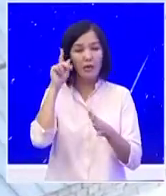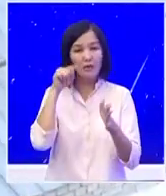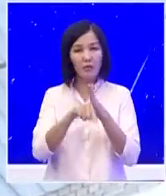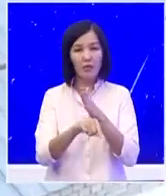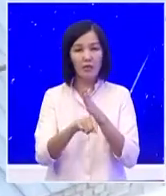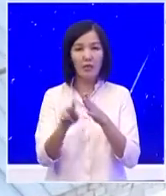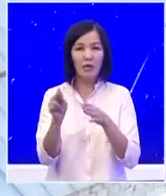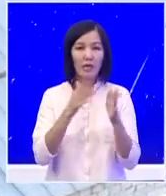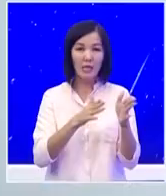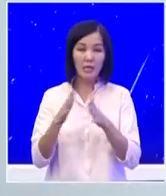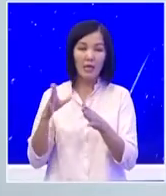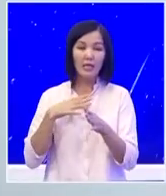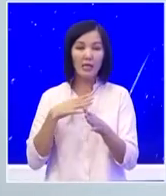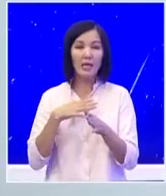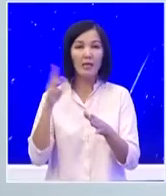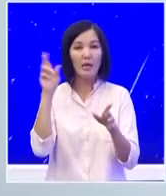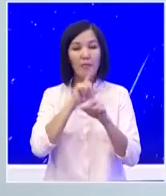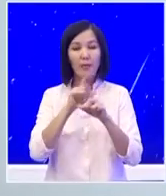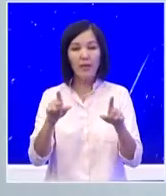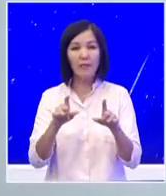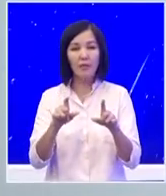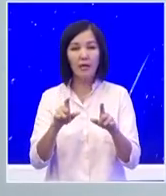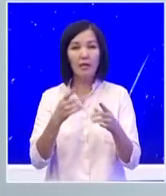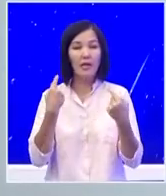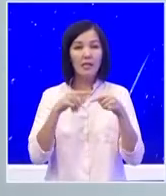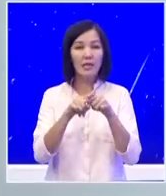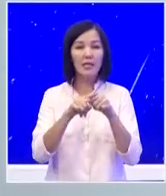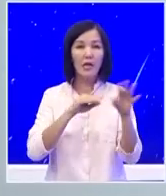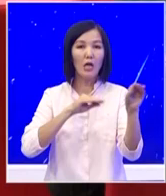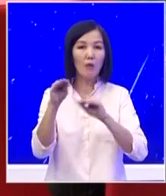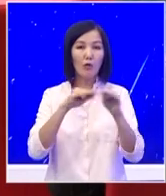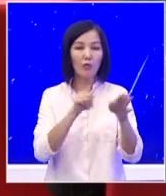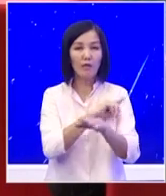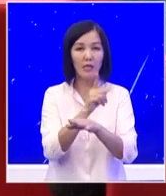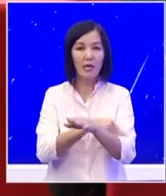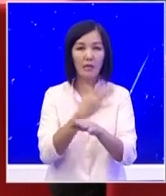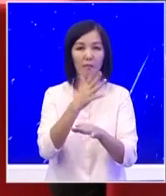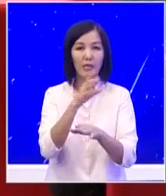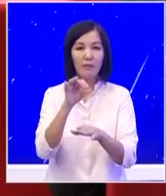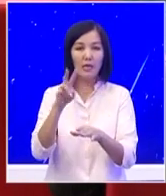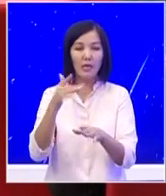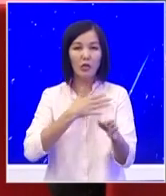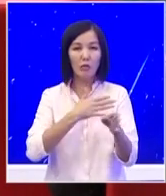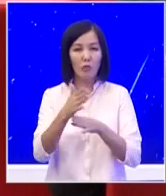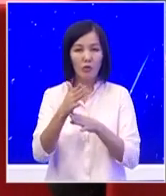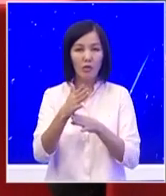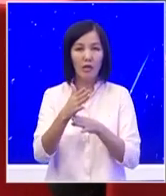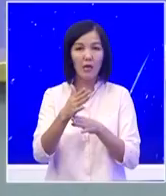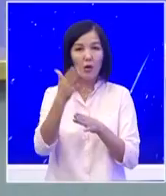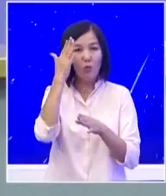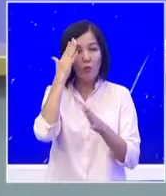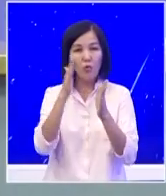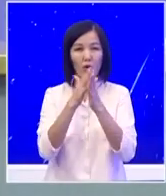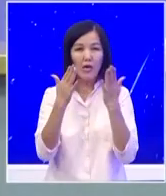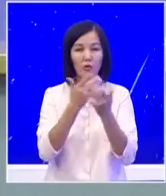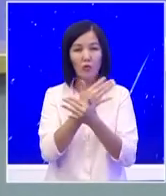ретке келтіріледі. Сондай-ақ білім ошақтарының материалдық техникалық базасын нығайтуға 5 миллиард тенге бөлінді. Методикалық оқу